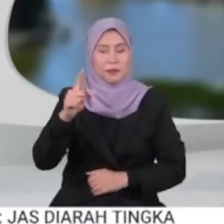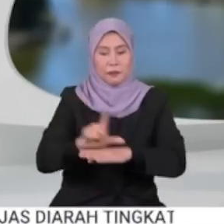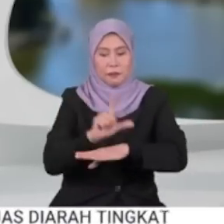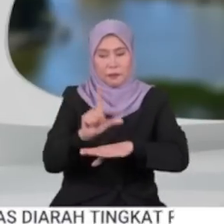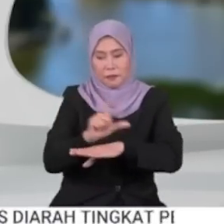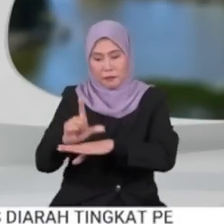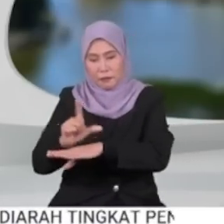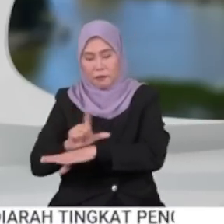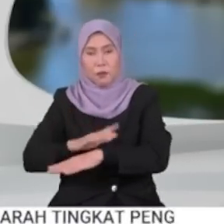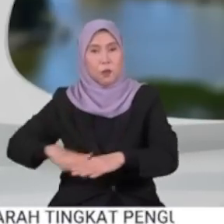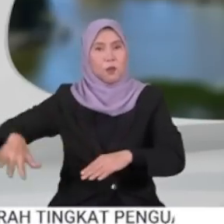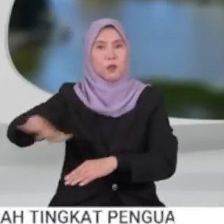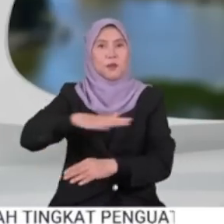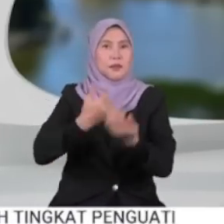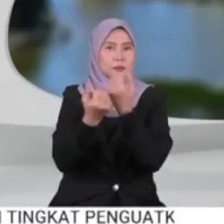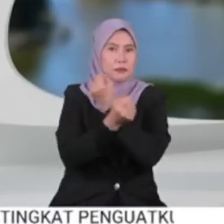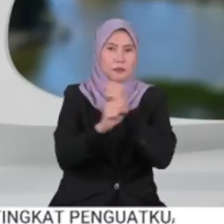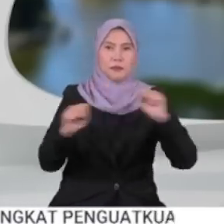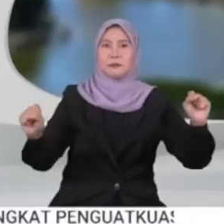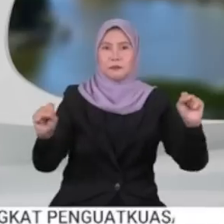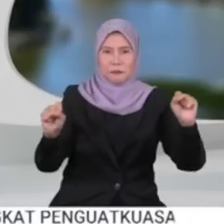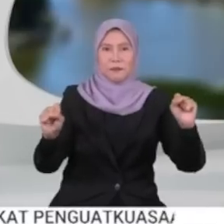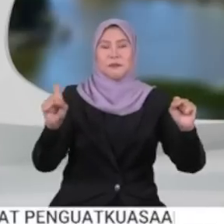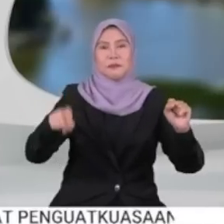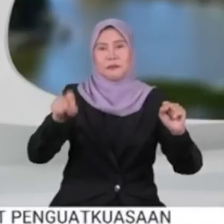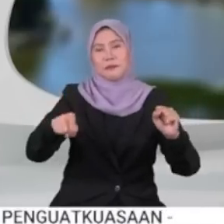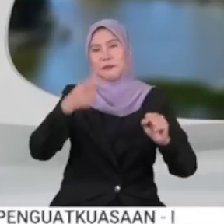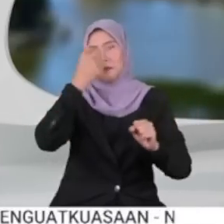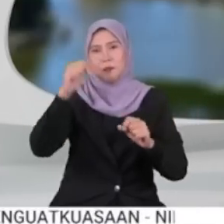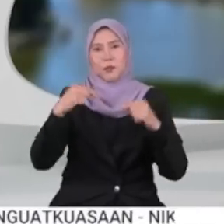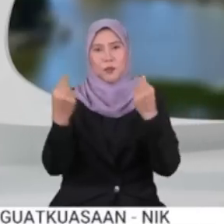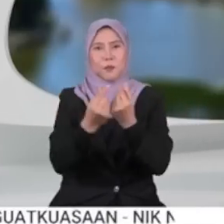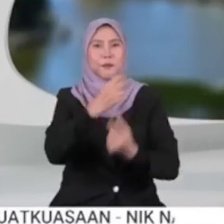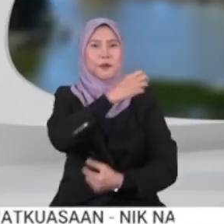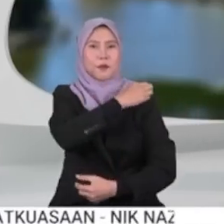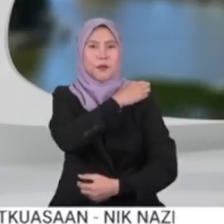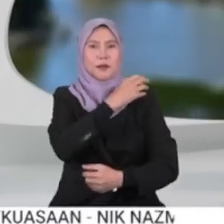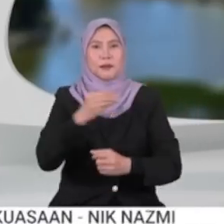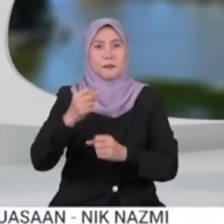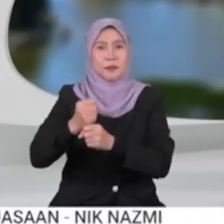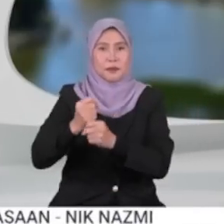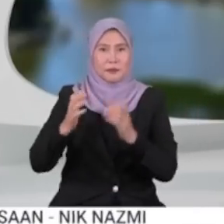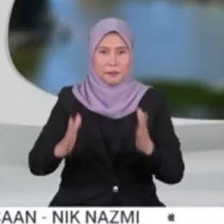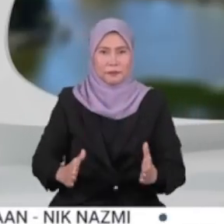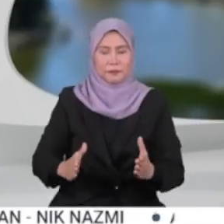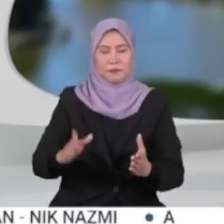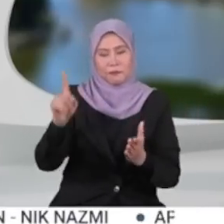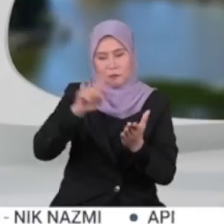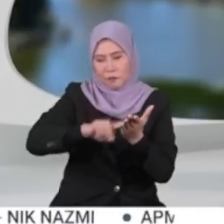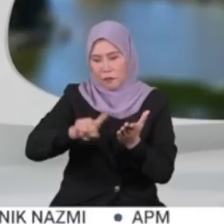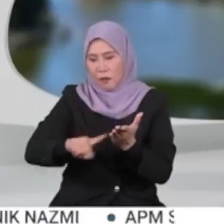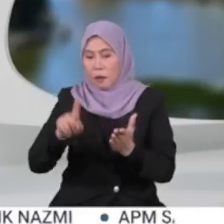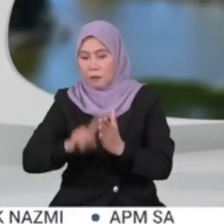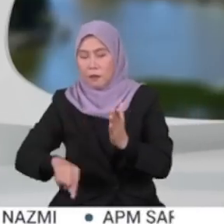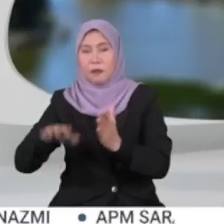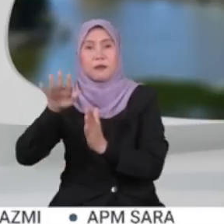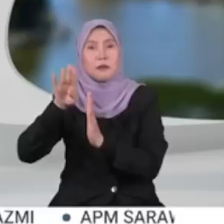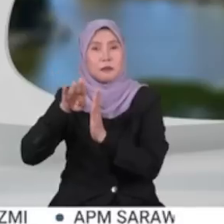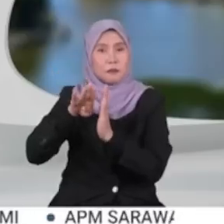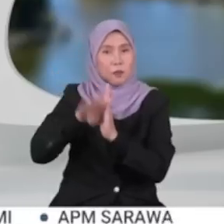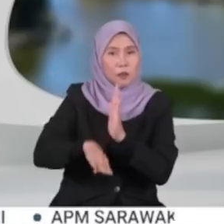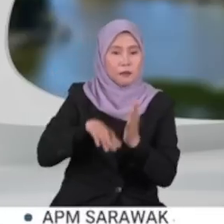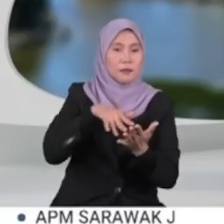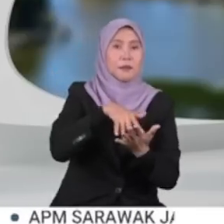untuk memastikan tahap kesiapsiagaan tinggi dalam kalangan para pegawai dan anggota selain mengenal pasti sebarang kekurangan yang